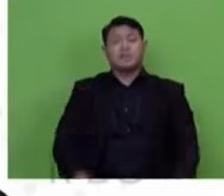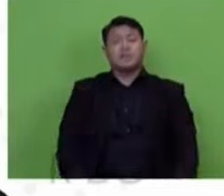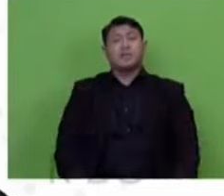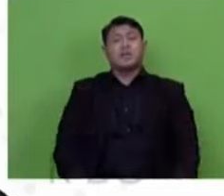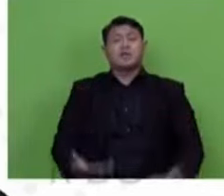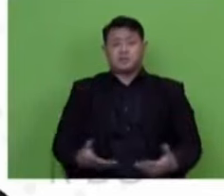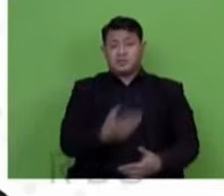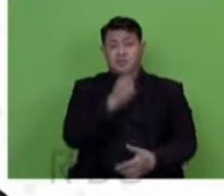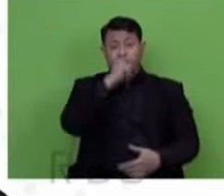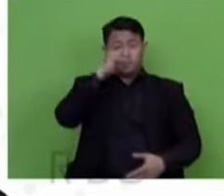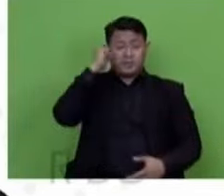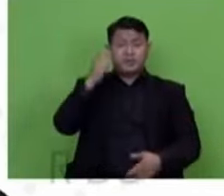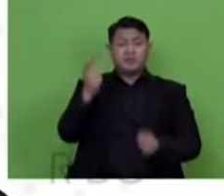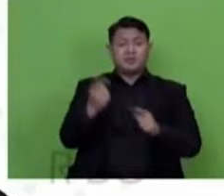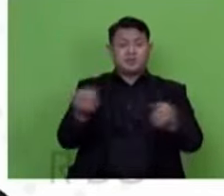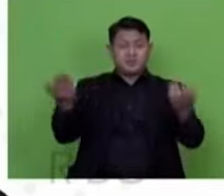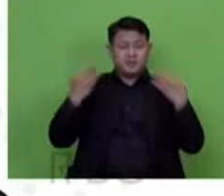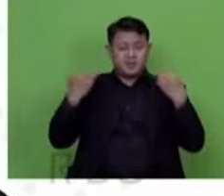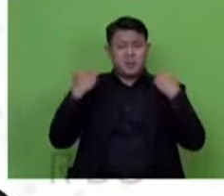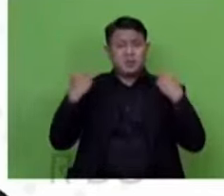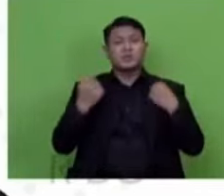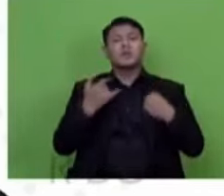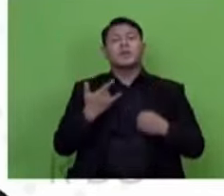diberikan kekuatan agar kita bisa sama-sama bergerak